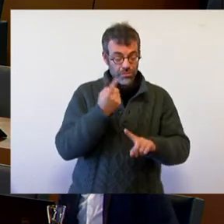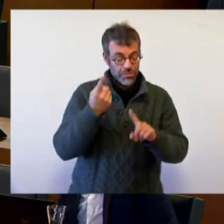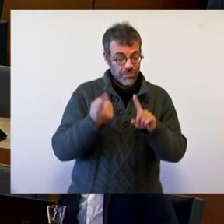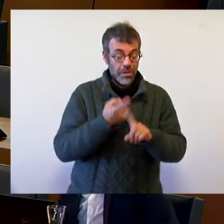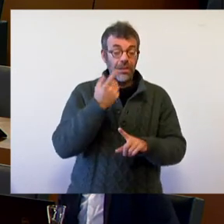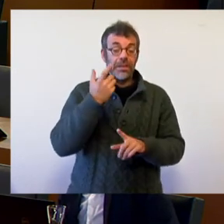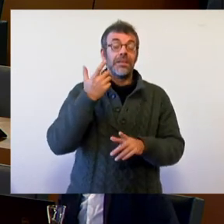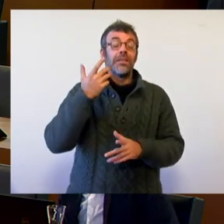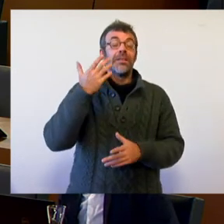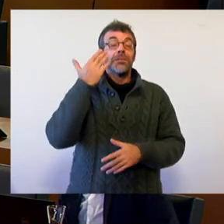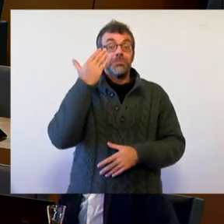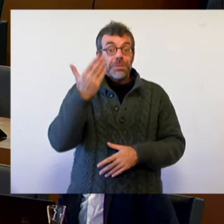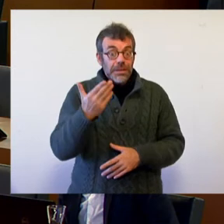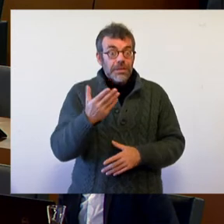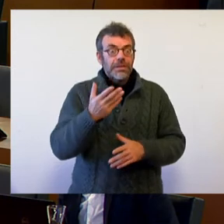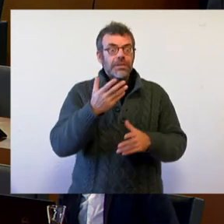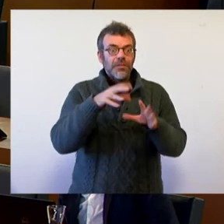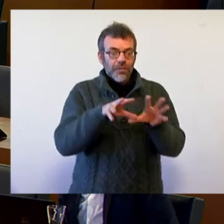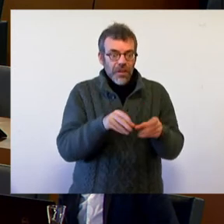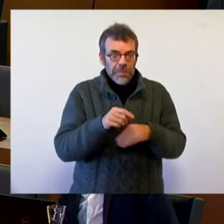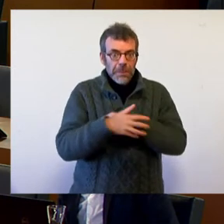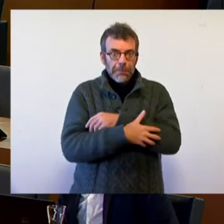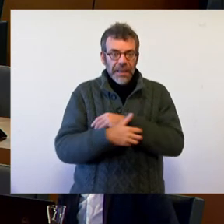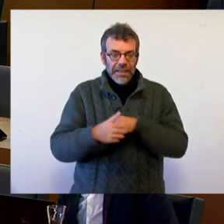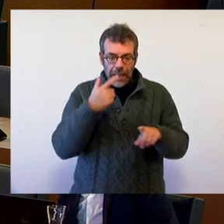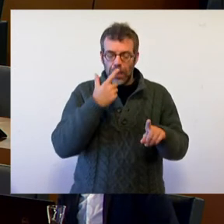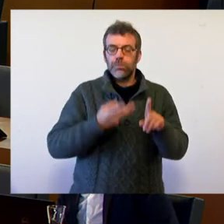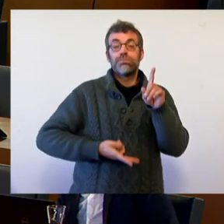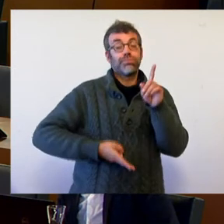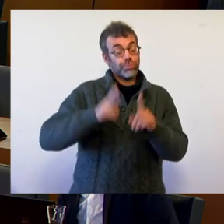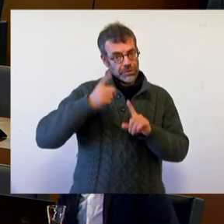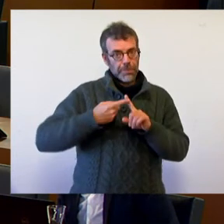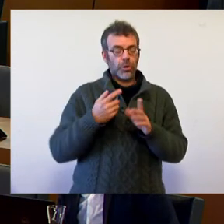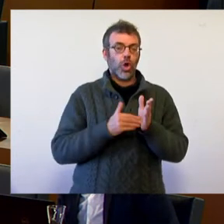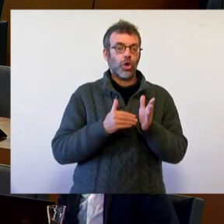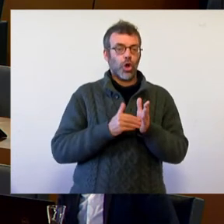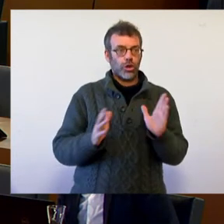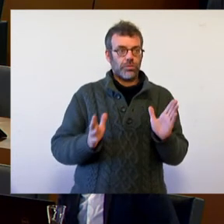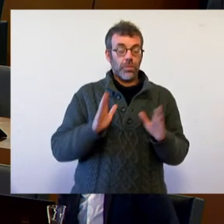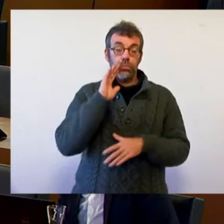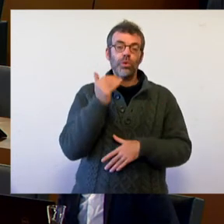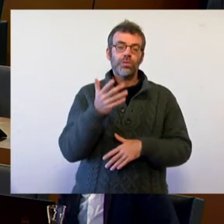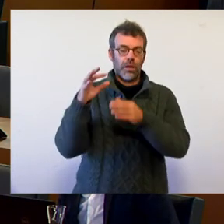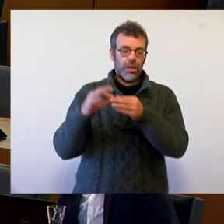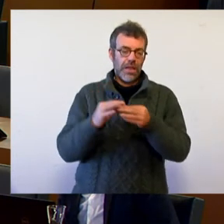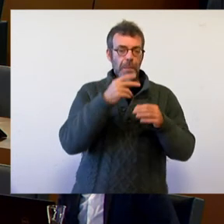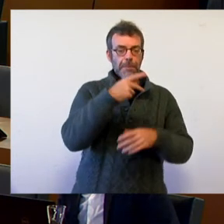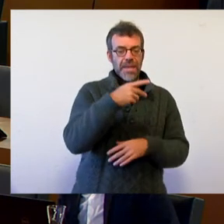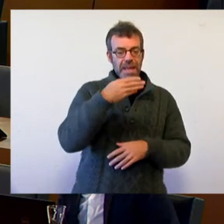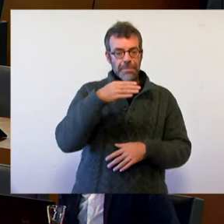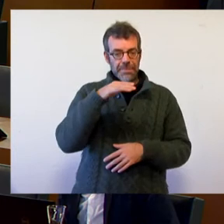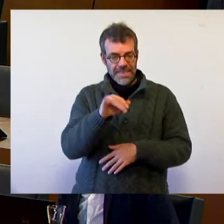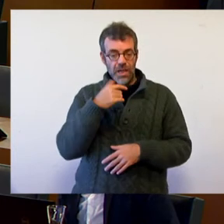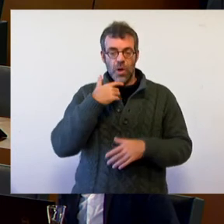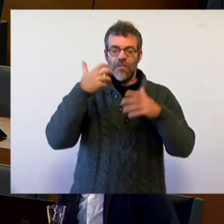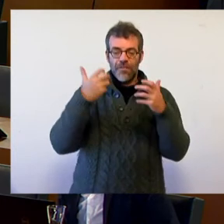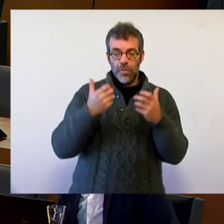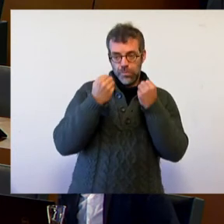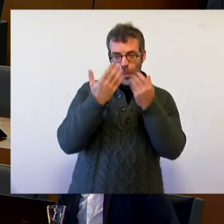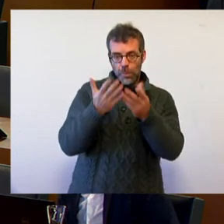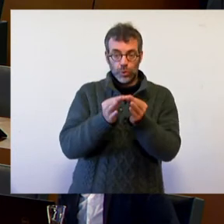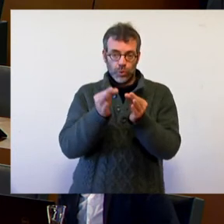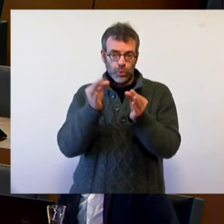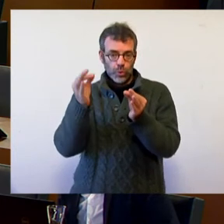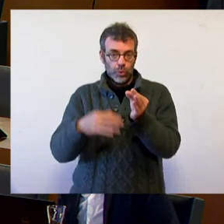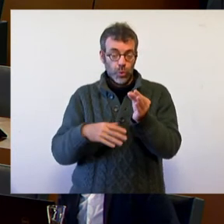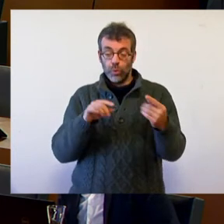précarité. Et c'est pour cela qu'en partenariat étroit avec la PMI, nous proposons aujourd'hui une délibération qui va permettre à la